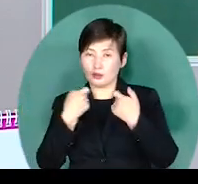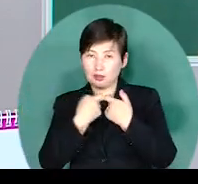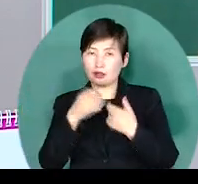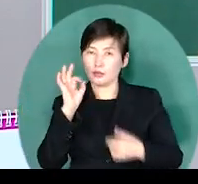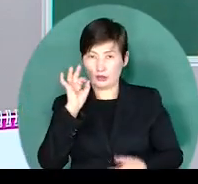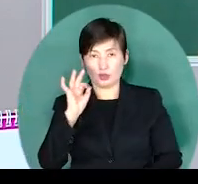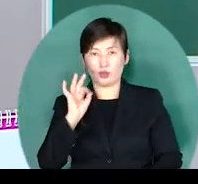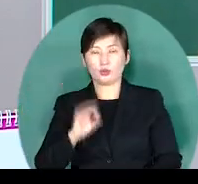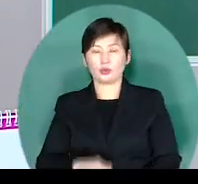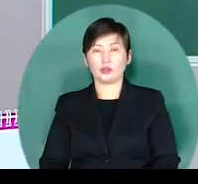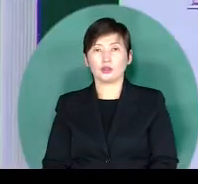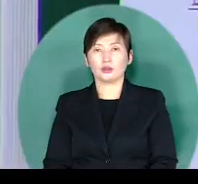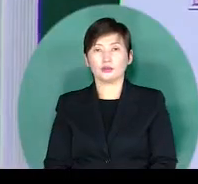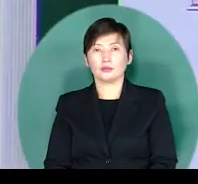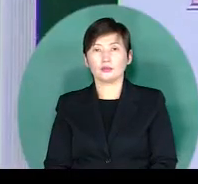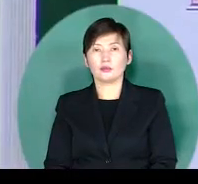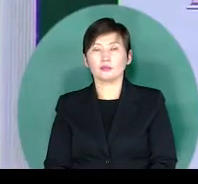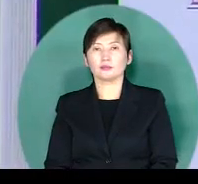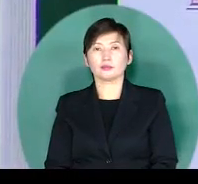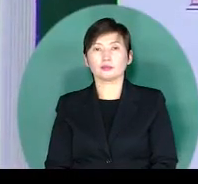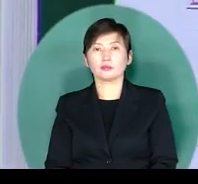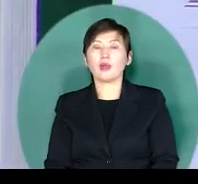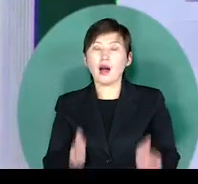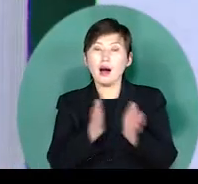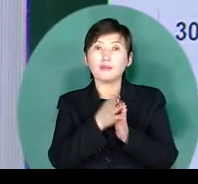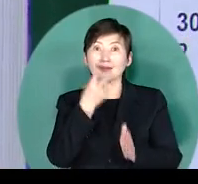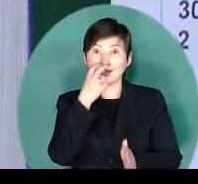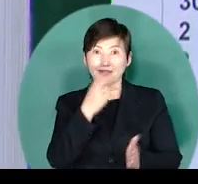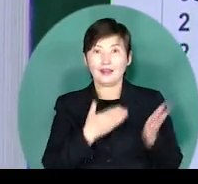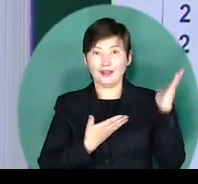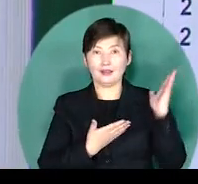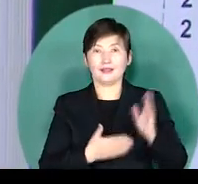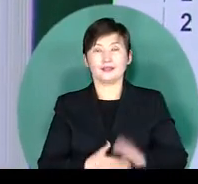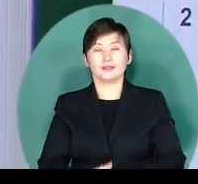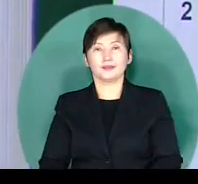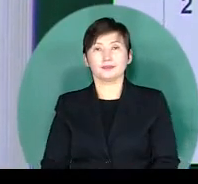зөв бодсон байна гэж ойлгож болно гэсэн үг. За, энийг хэрхэн яаж бодсны бүгдээрээ бас хамтдаа харцгаая.